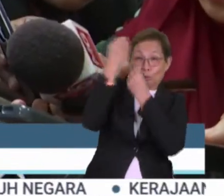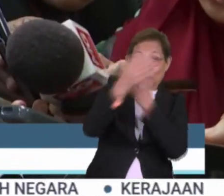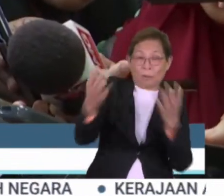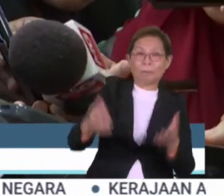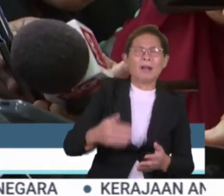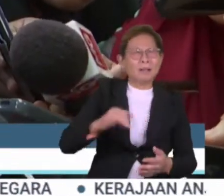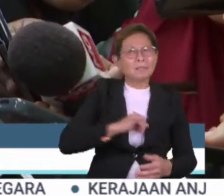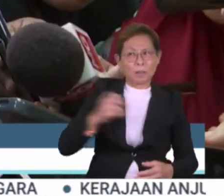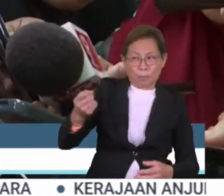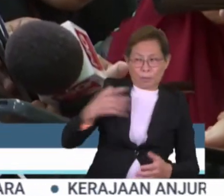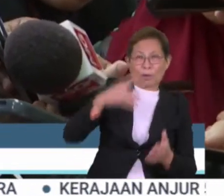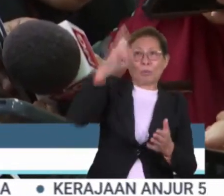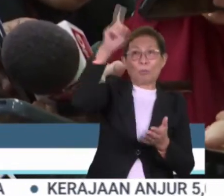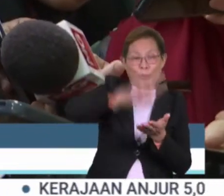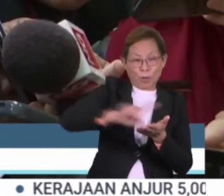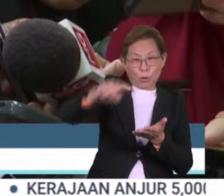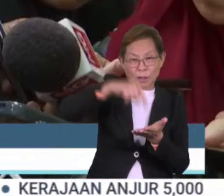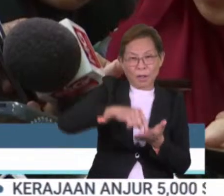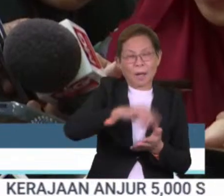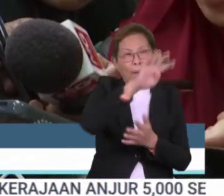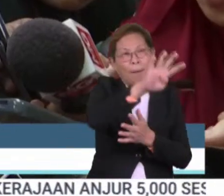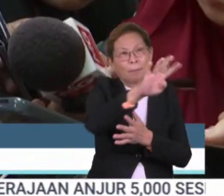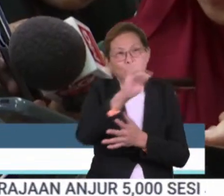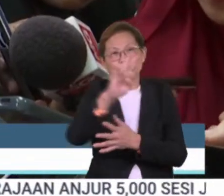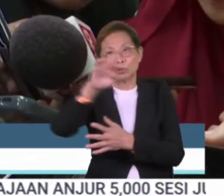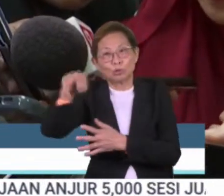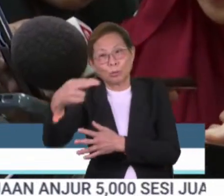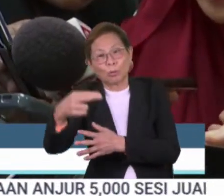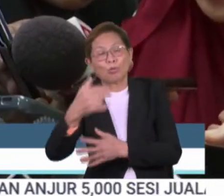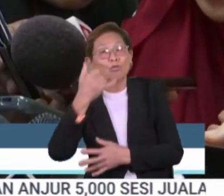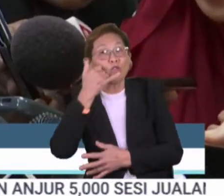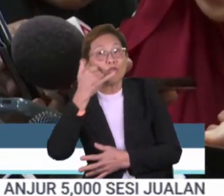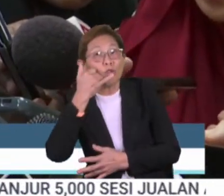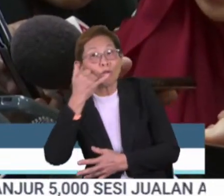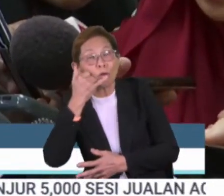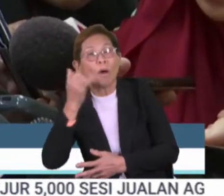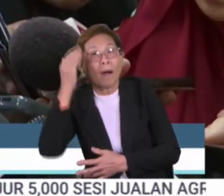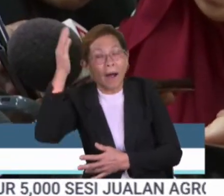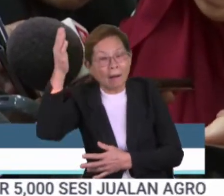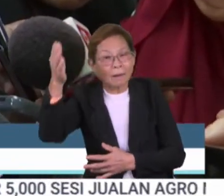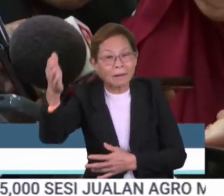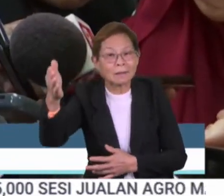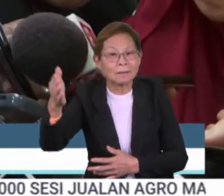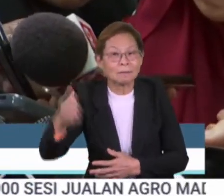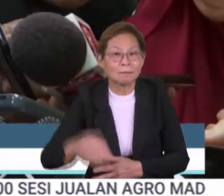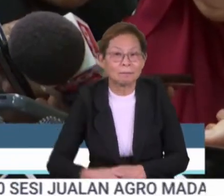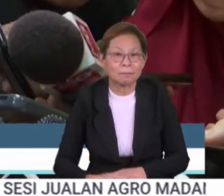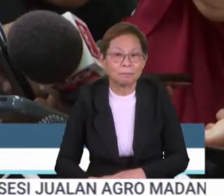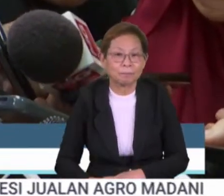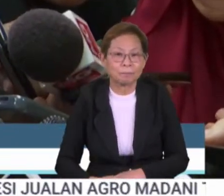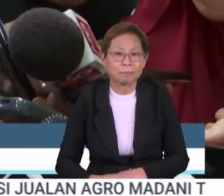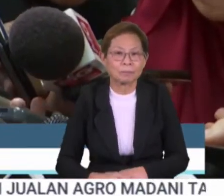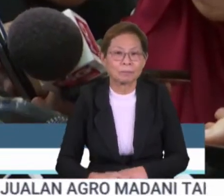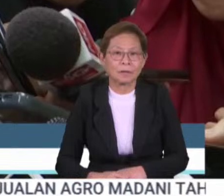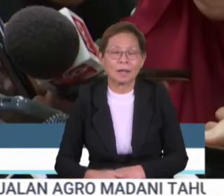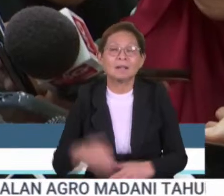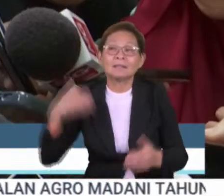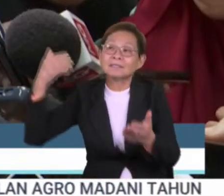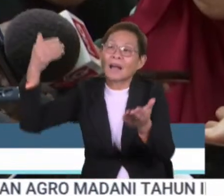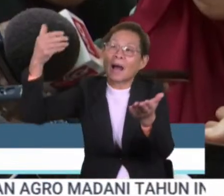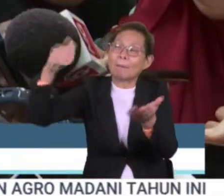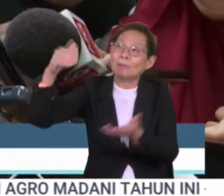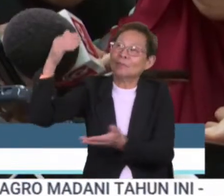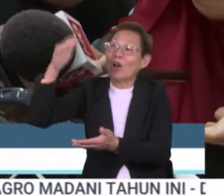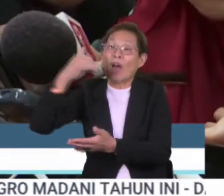ini ada lebih kurang 47,000 set handphone yang akan tiba di Malaysia